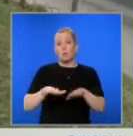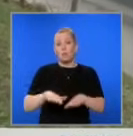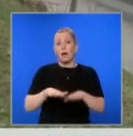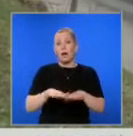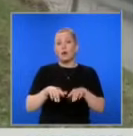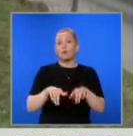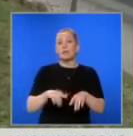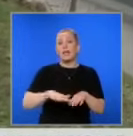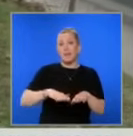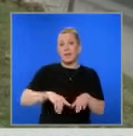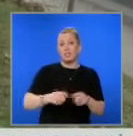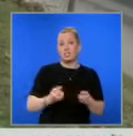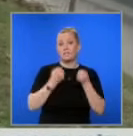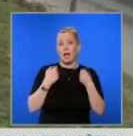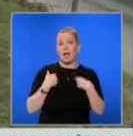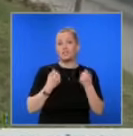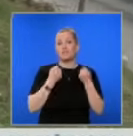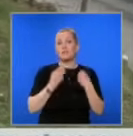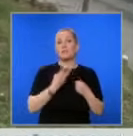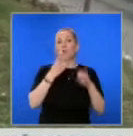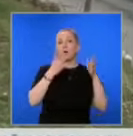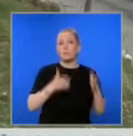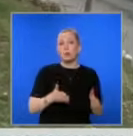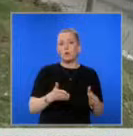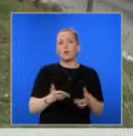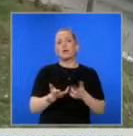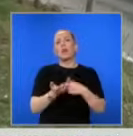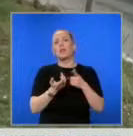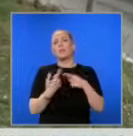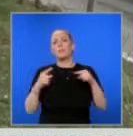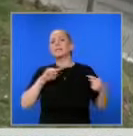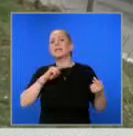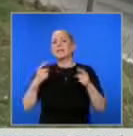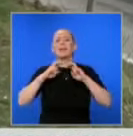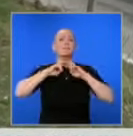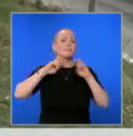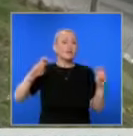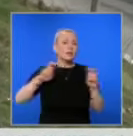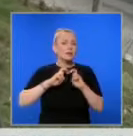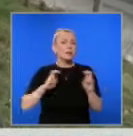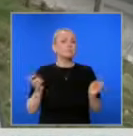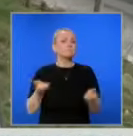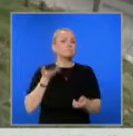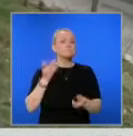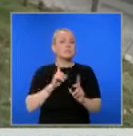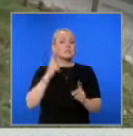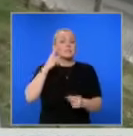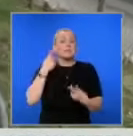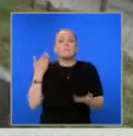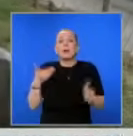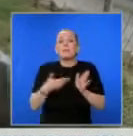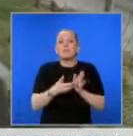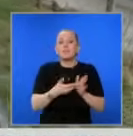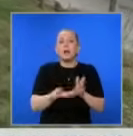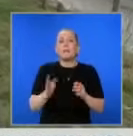живеем в този блок. Често имат скандали, викат, нали, карат се обаче. Ние не знаем за какво.